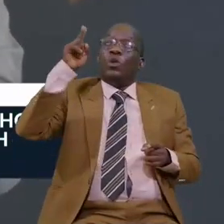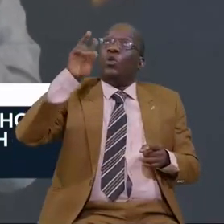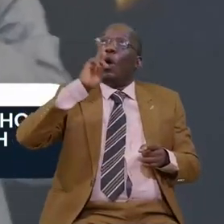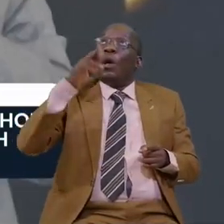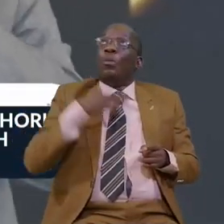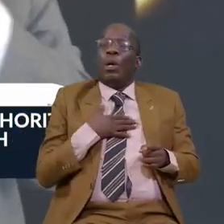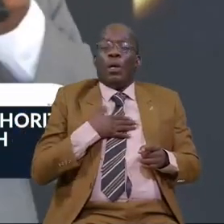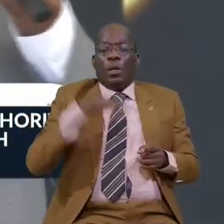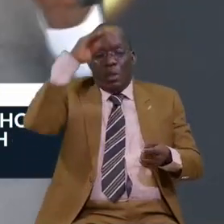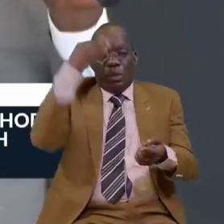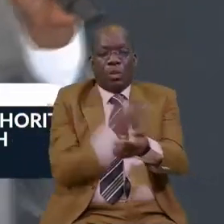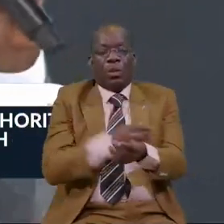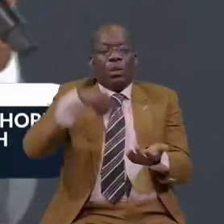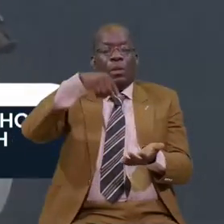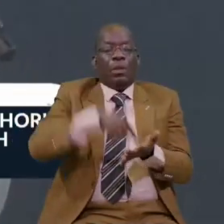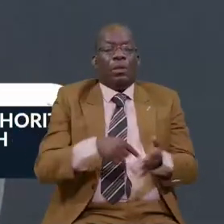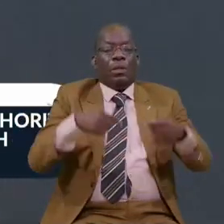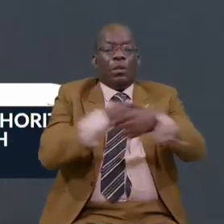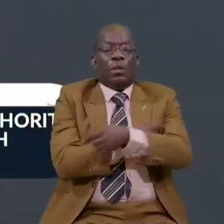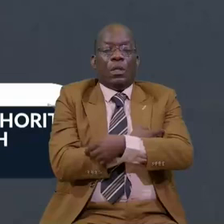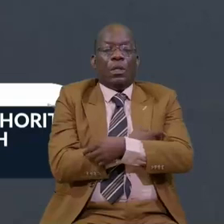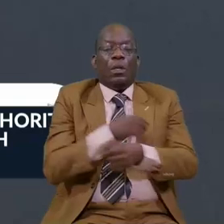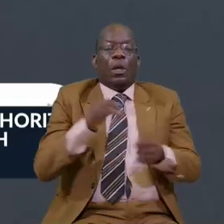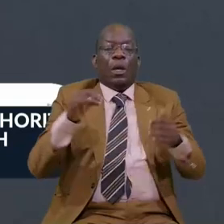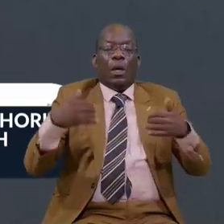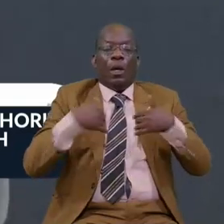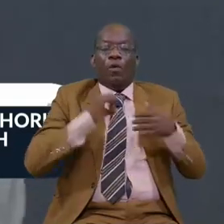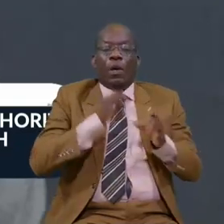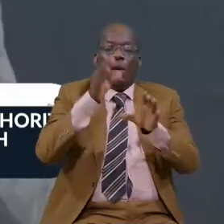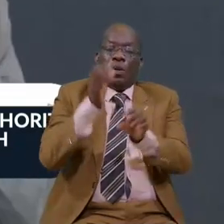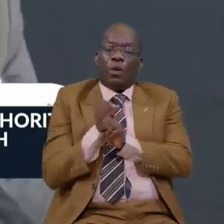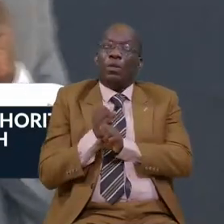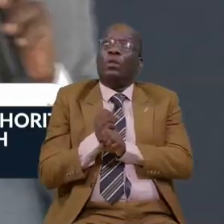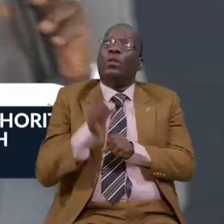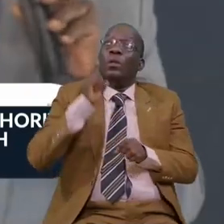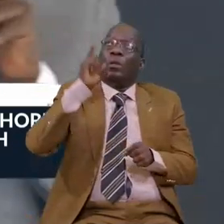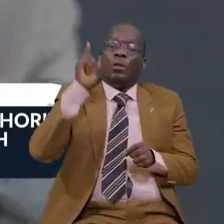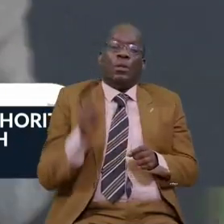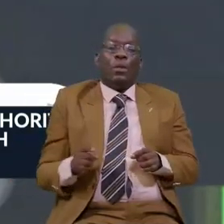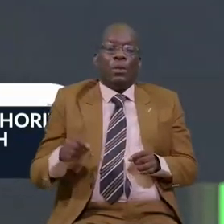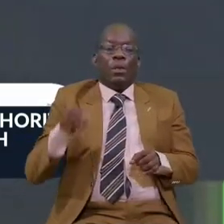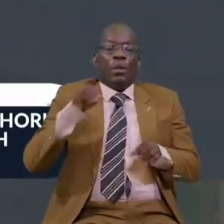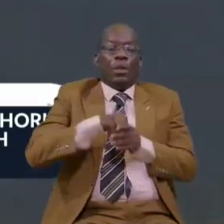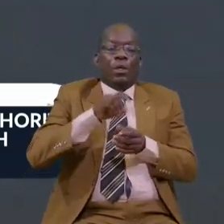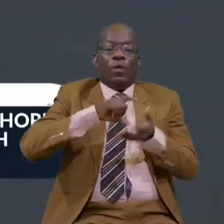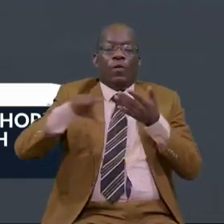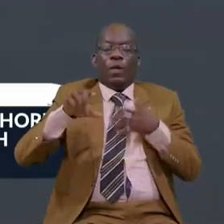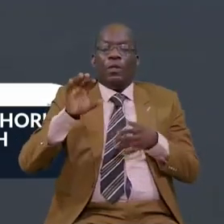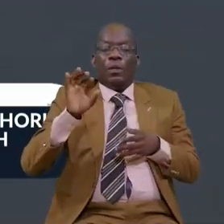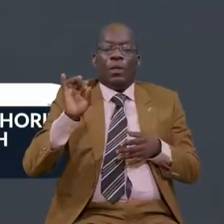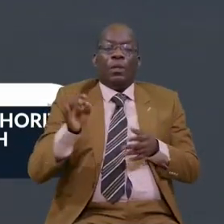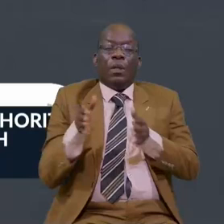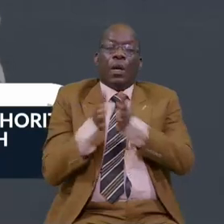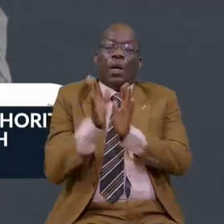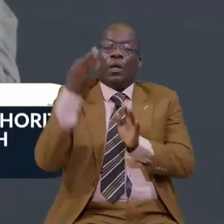ma montagne sainte. Je publierai le décret. L'Éternel m'a dit, tu es mon fils. Je t'ai engendré aujourd'hui. Dans le verset